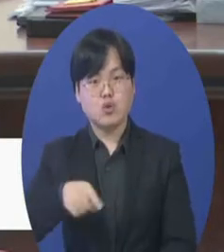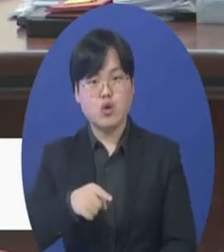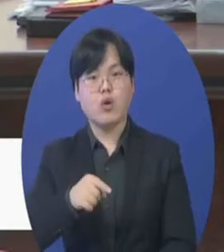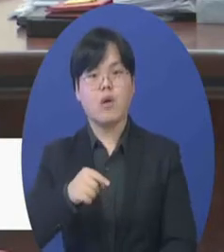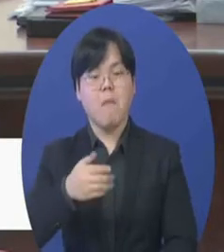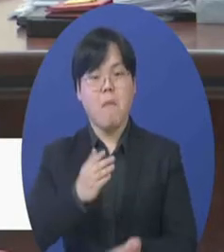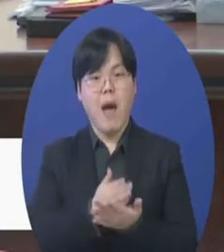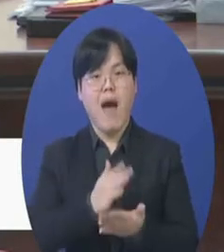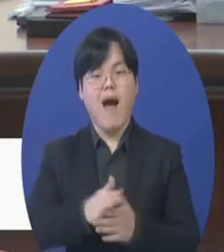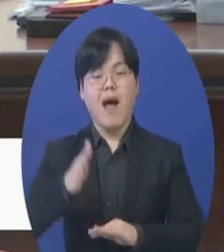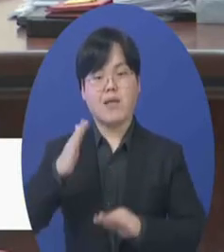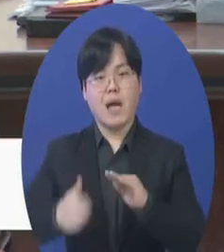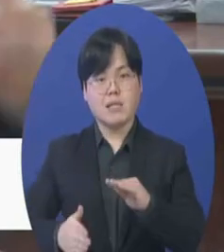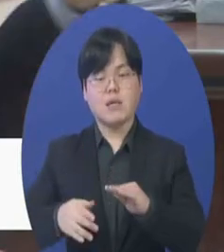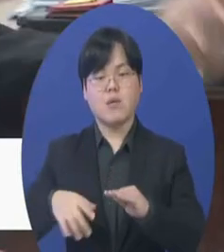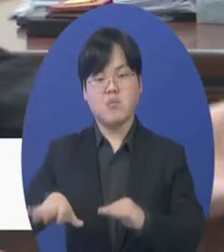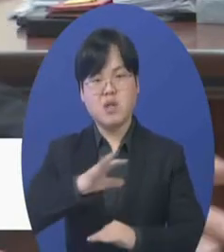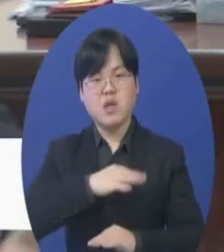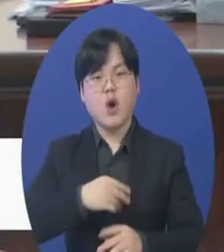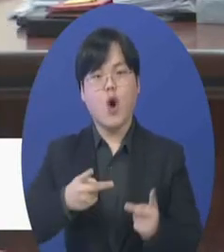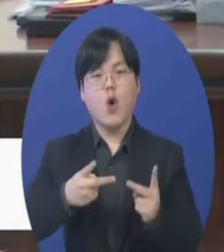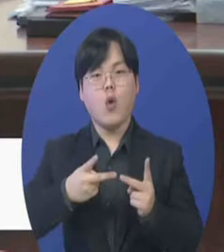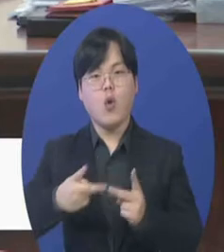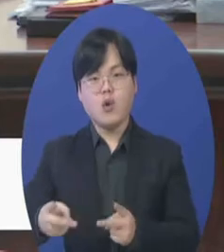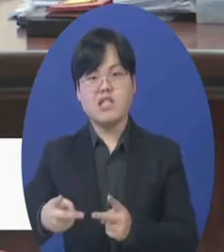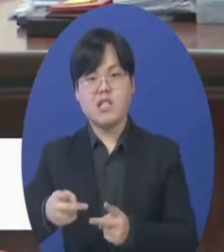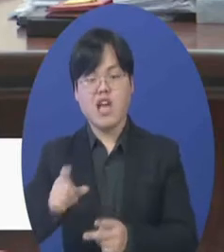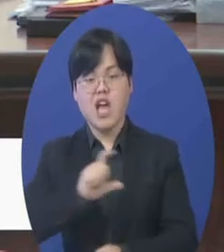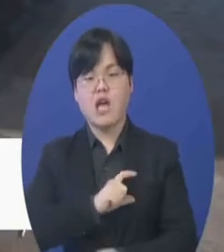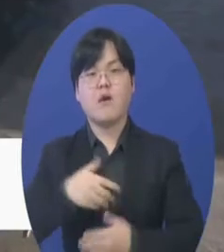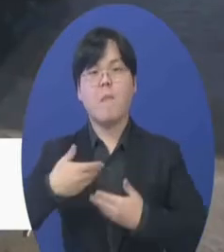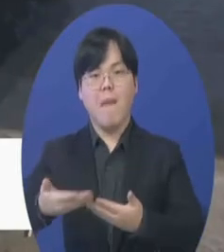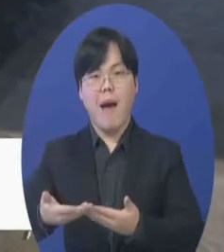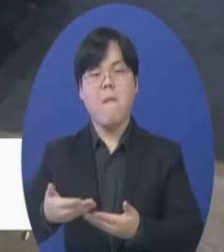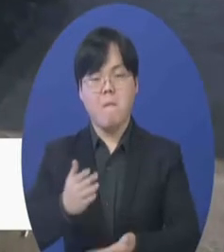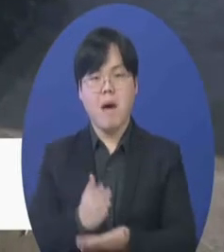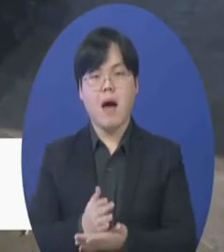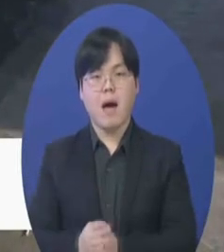ийм таксинуудад бид нэр одоо яг үйлчлэг хийхэд ингээд өгөөд явж байгаа.